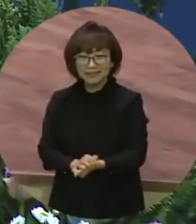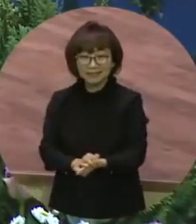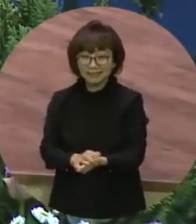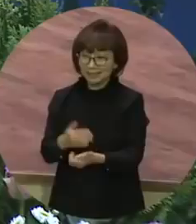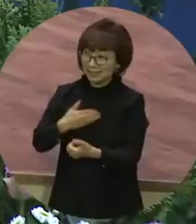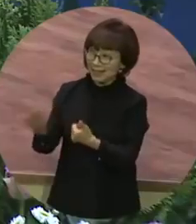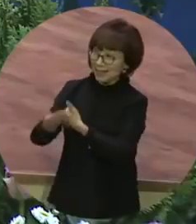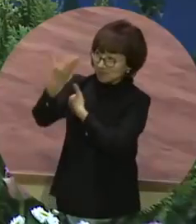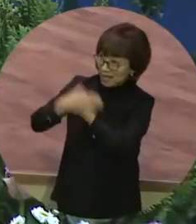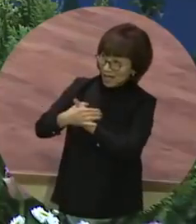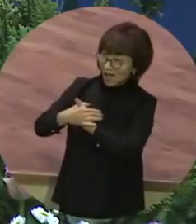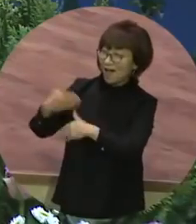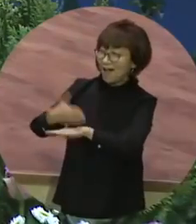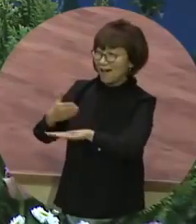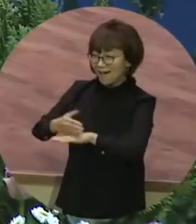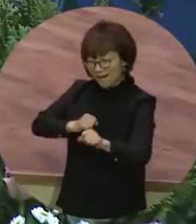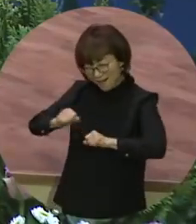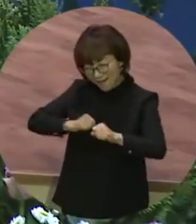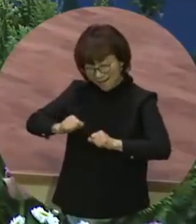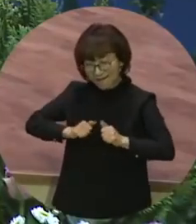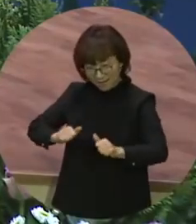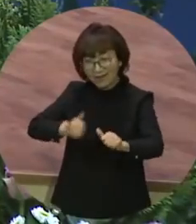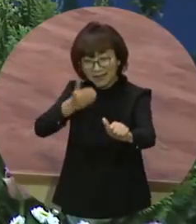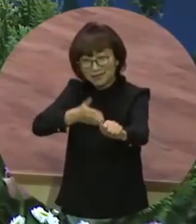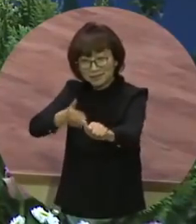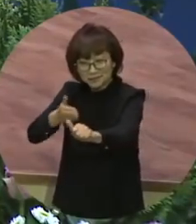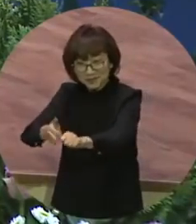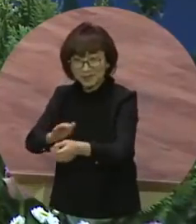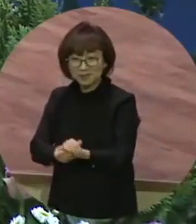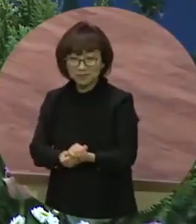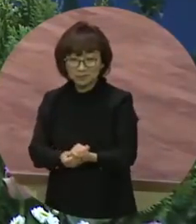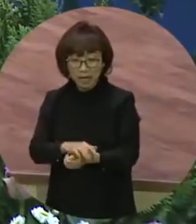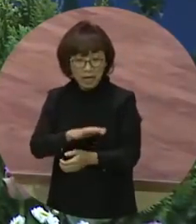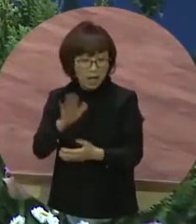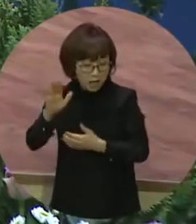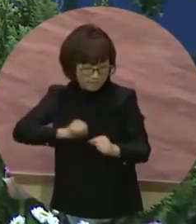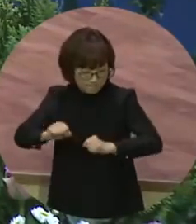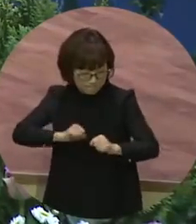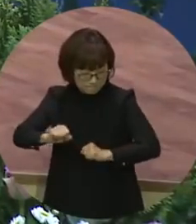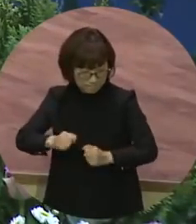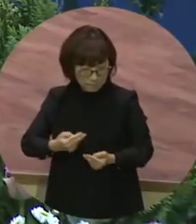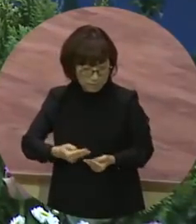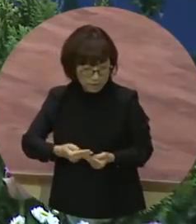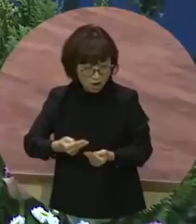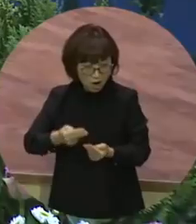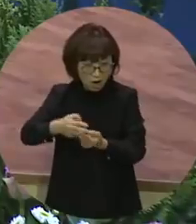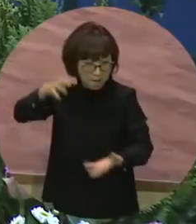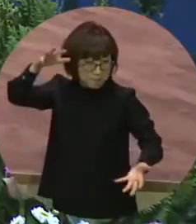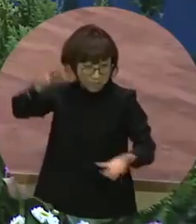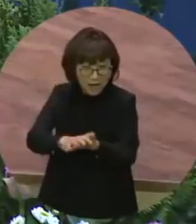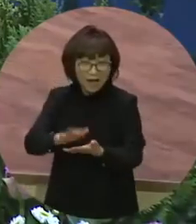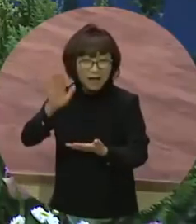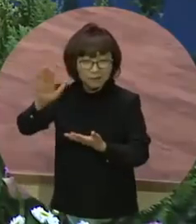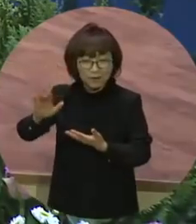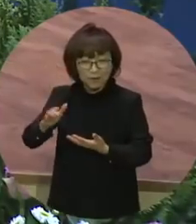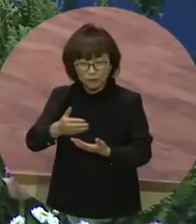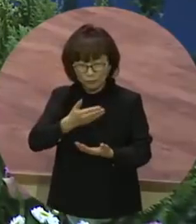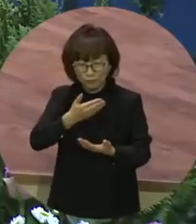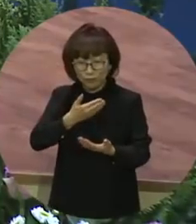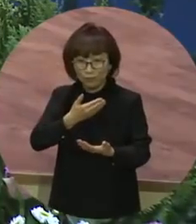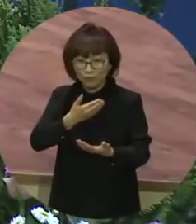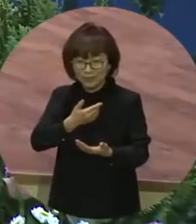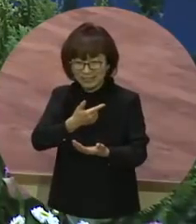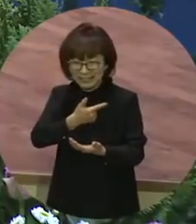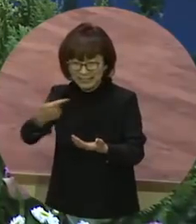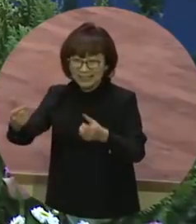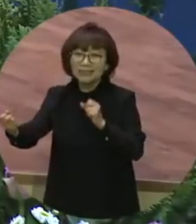충성된 이런 여러분의 복음적 열정이 합쳐지면 어떻게 됩니까? 언약 성취 나가니까 여러분 앞에 홍해가 갈